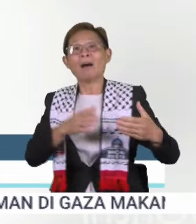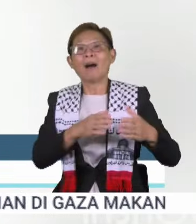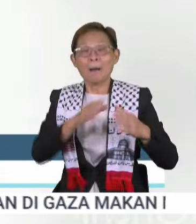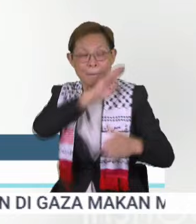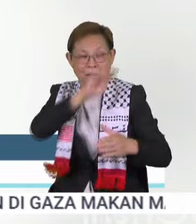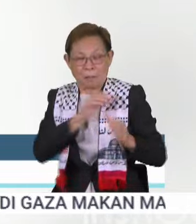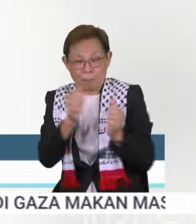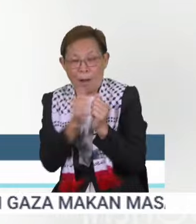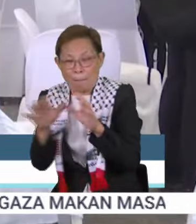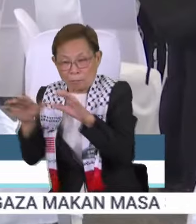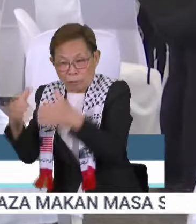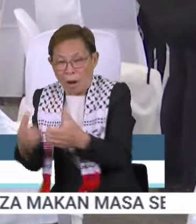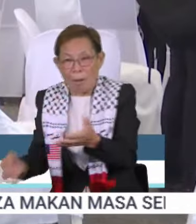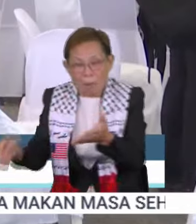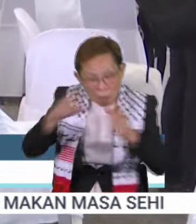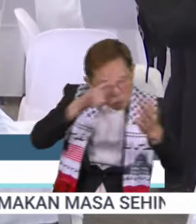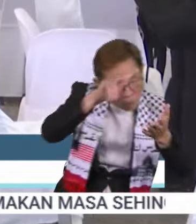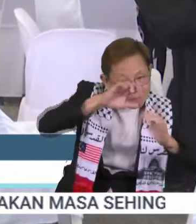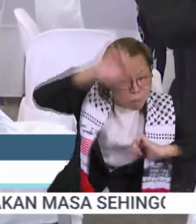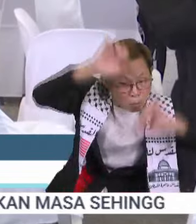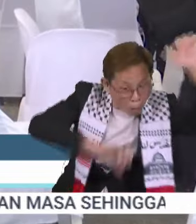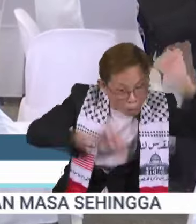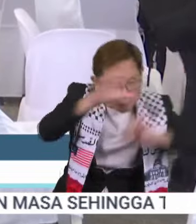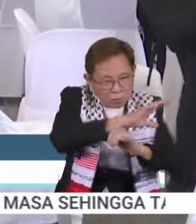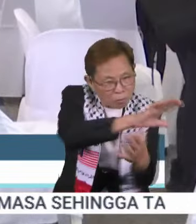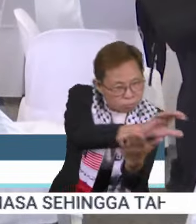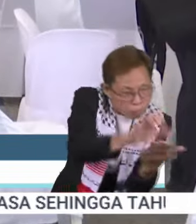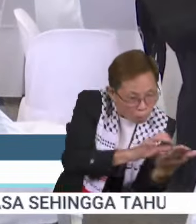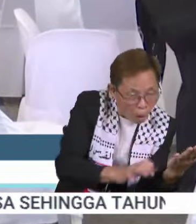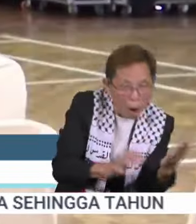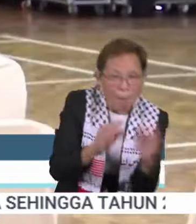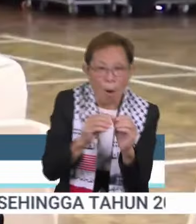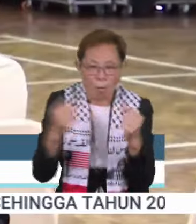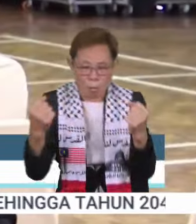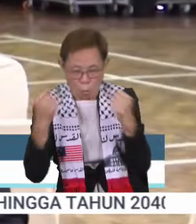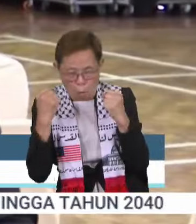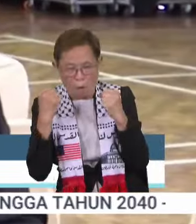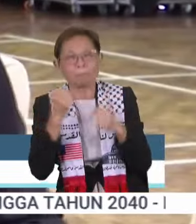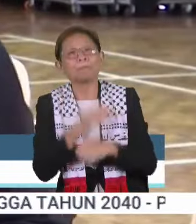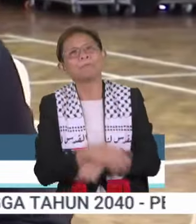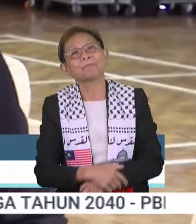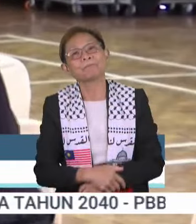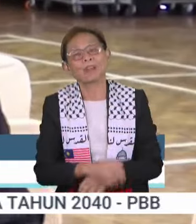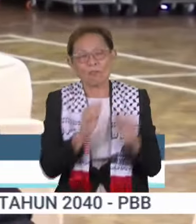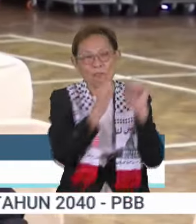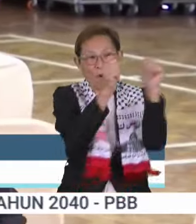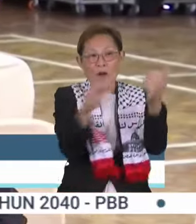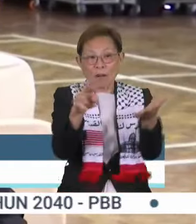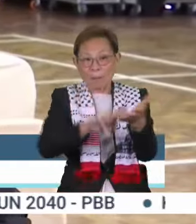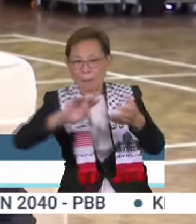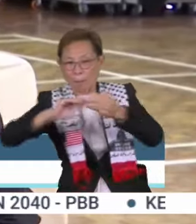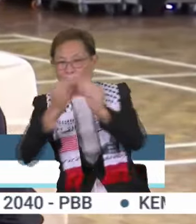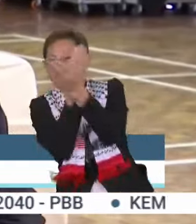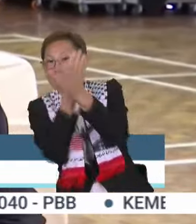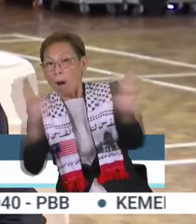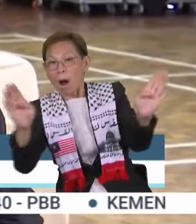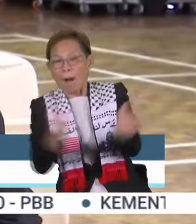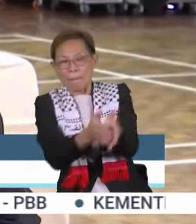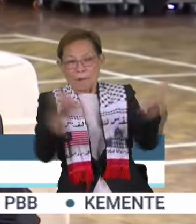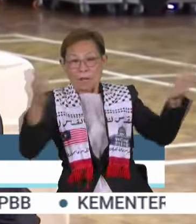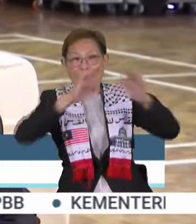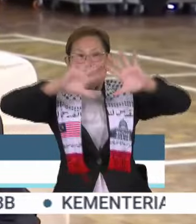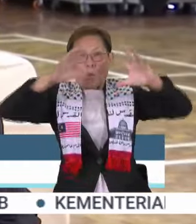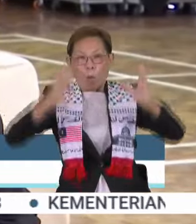meneliti laporan ini dan merangka usaha-usaha yang lebih mampan keedapan terdahulu indeks kebebasan media